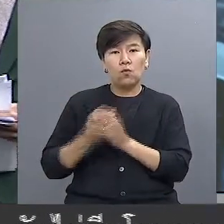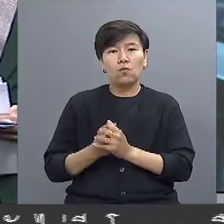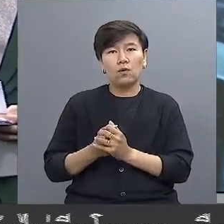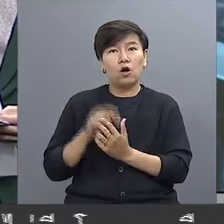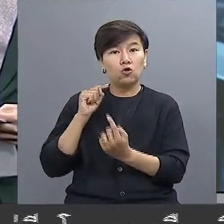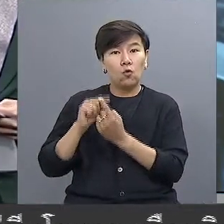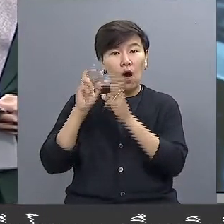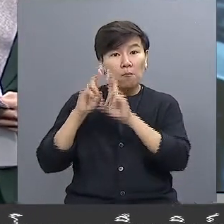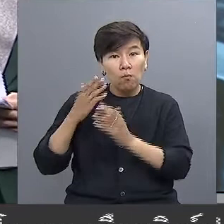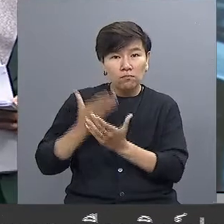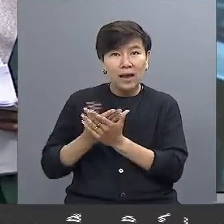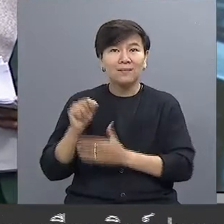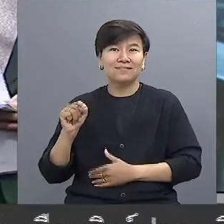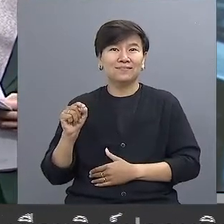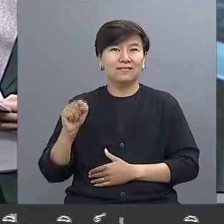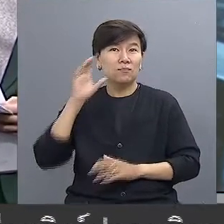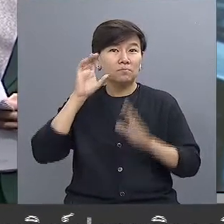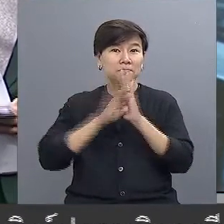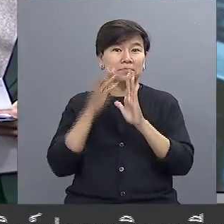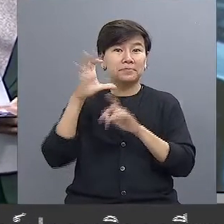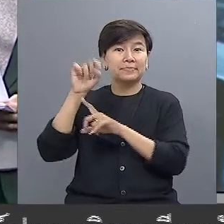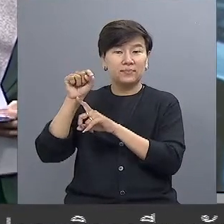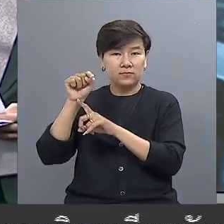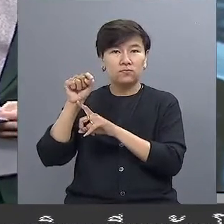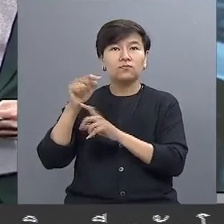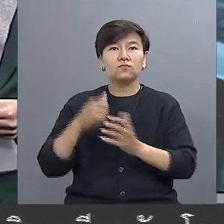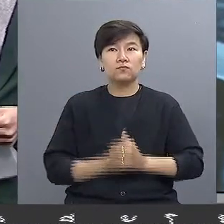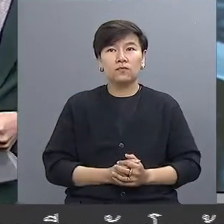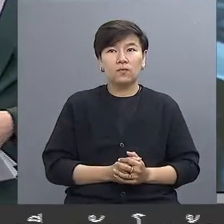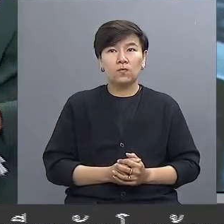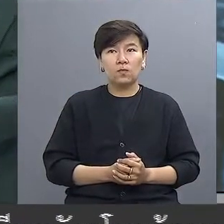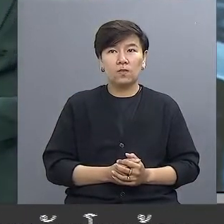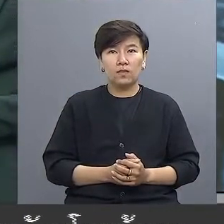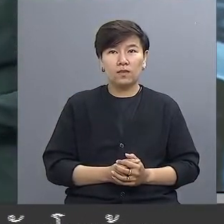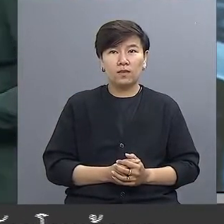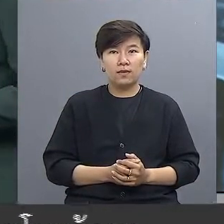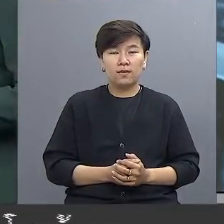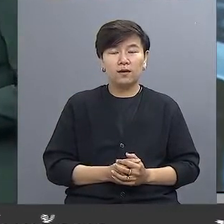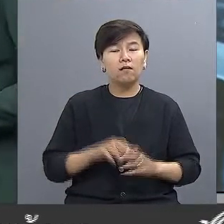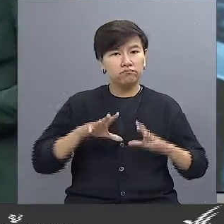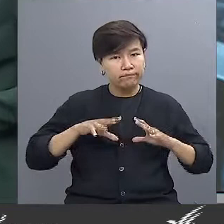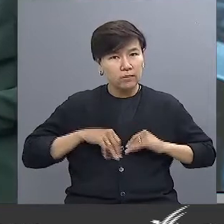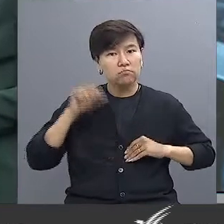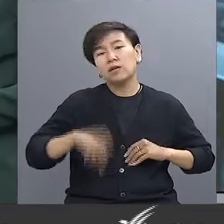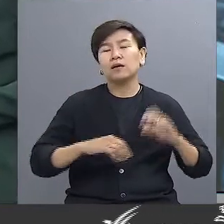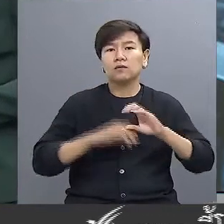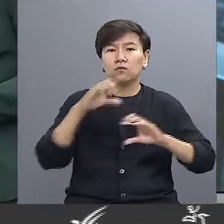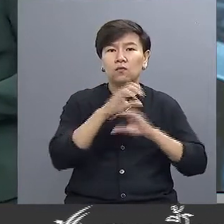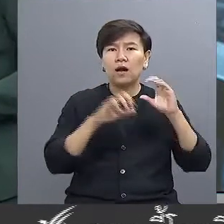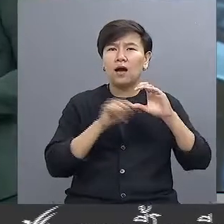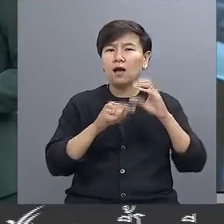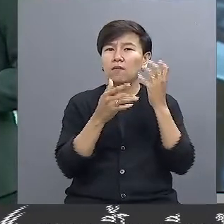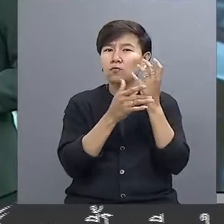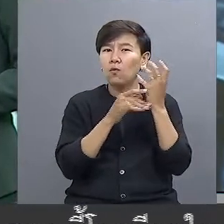ภานุอิที่ทำธุรกิจเกี่ยวกับการรับชำระเงินผ่านกระเป๋าเงินอิเล็กทรอนิกส์เขาก็ยอมรับในโครงการนี้ว่าเป็นเทคโนโลยีหนึ่ง